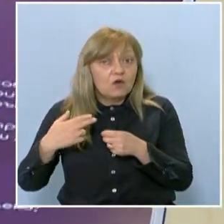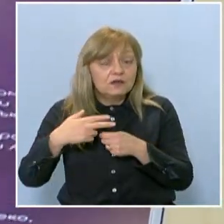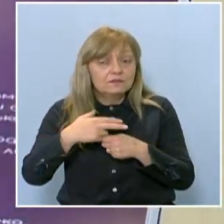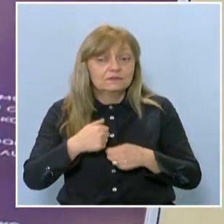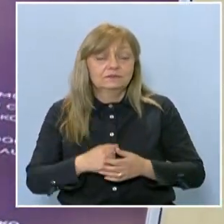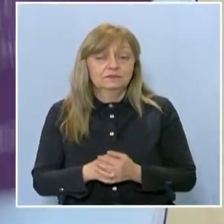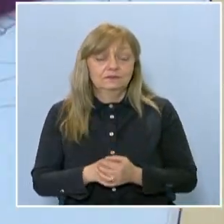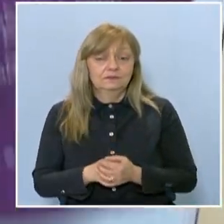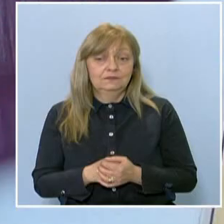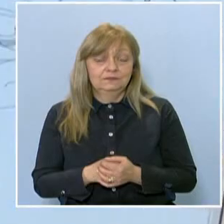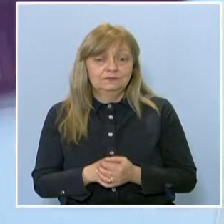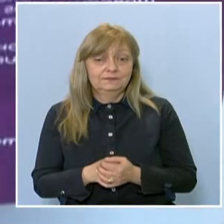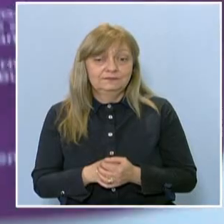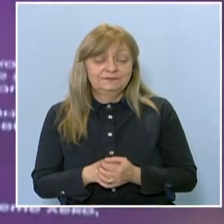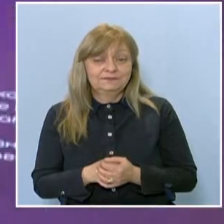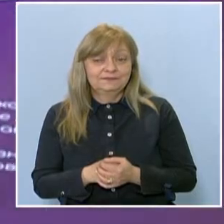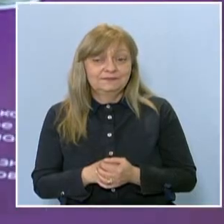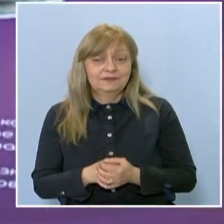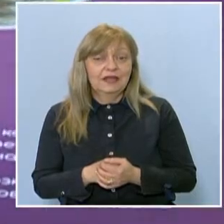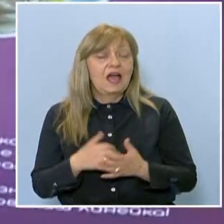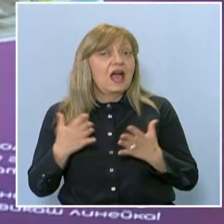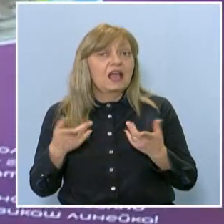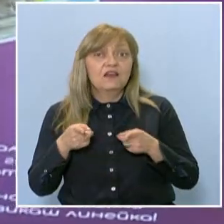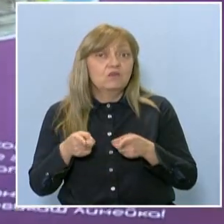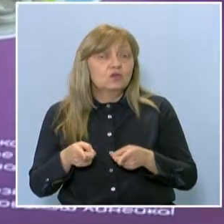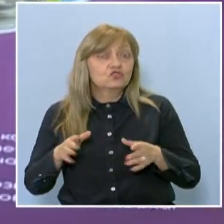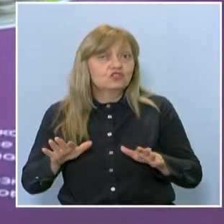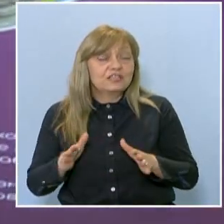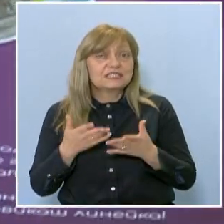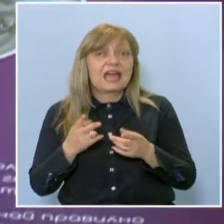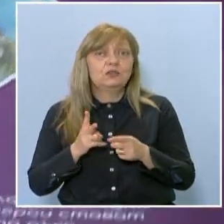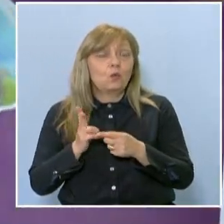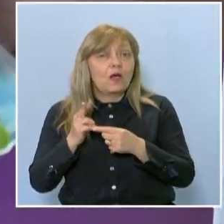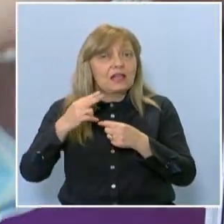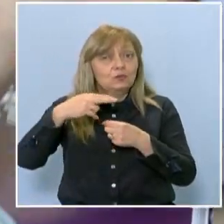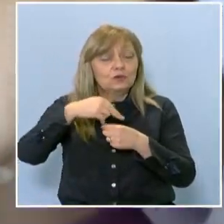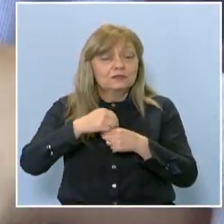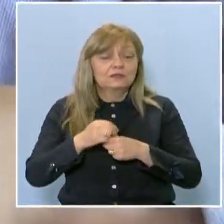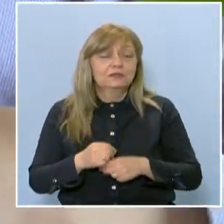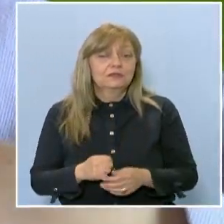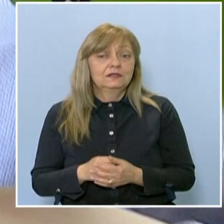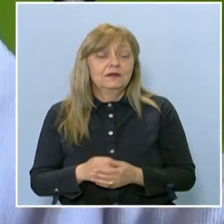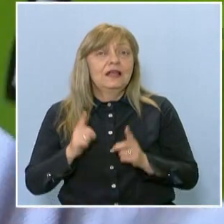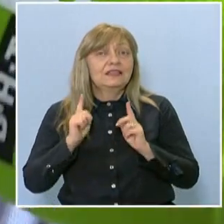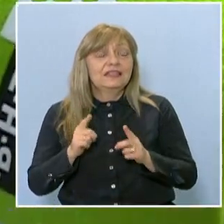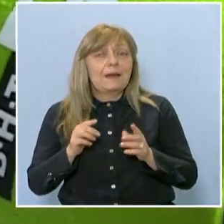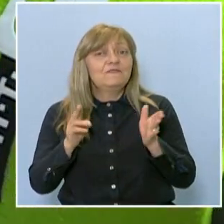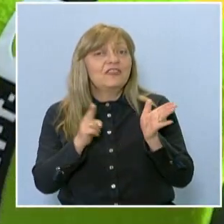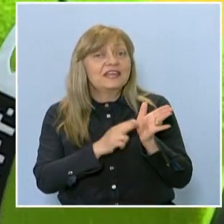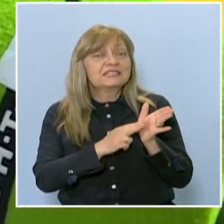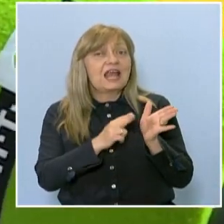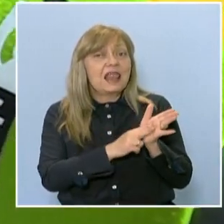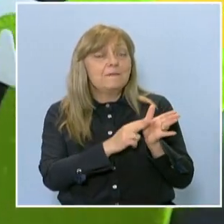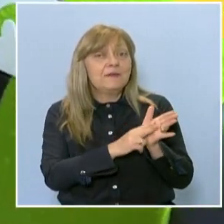Андрей се уничава се. И какво ще стане, като го изрежеш? И трябва да ги залепим тези